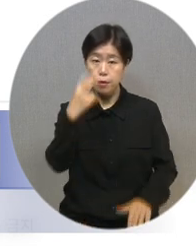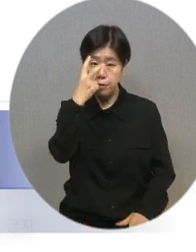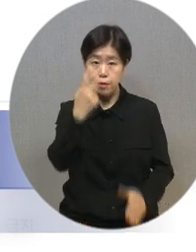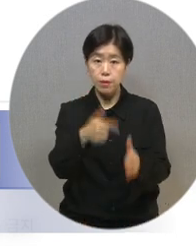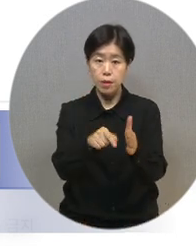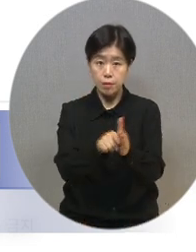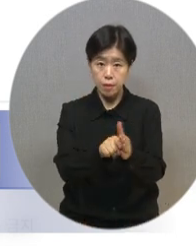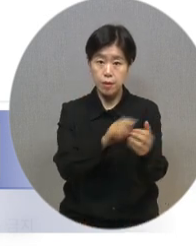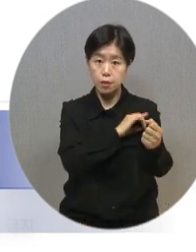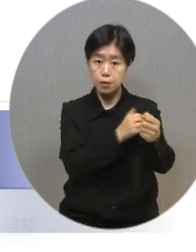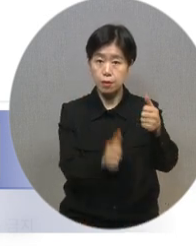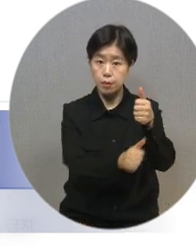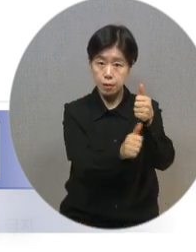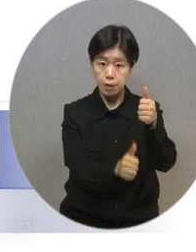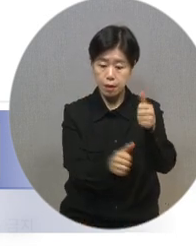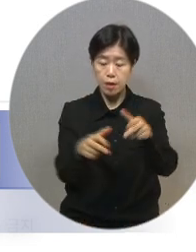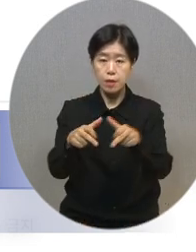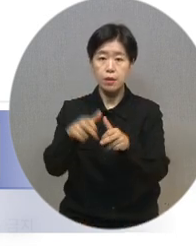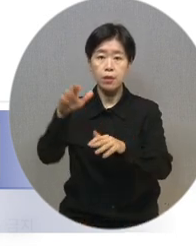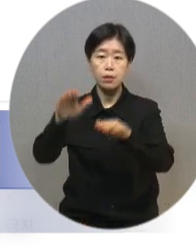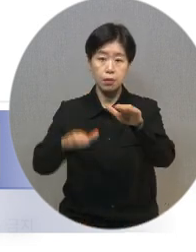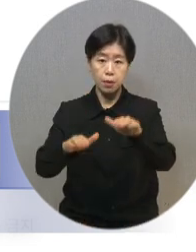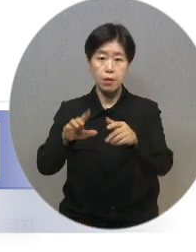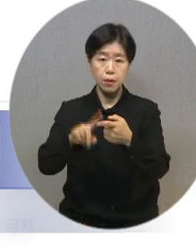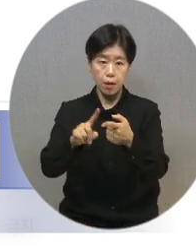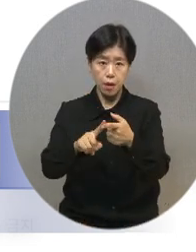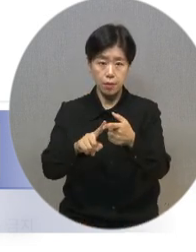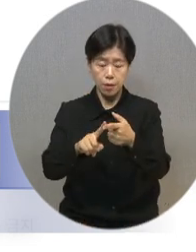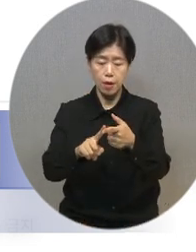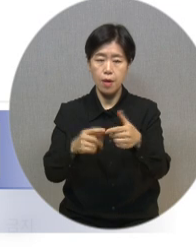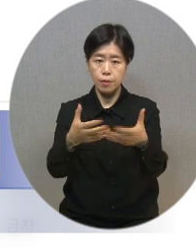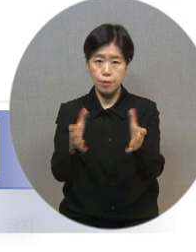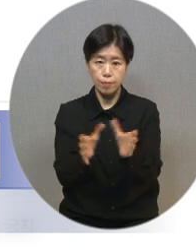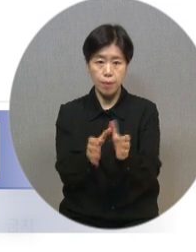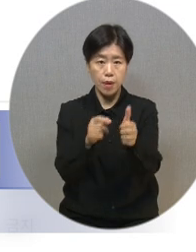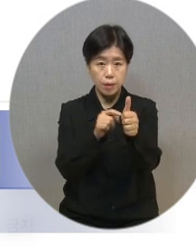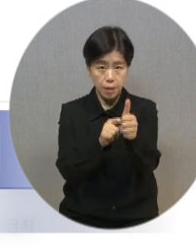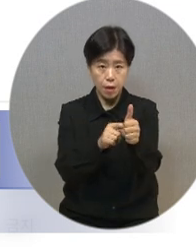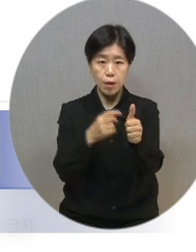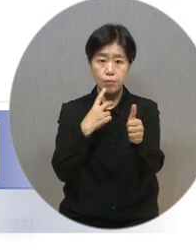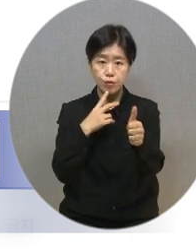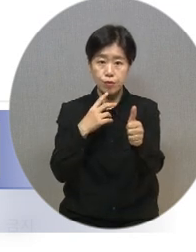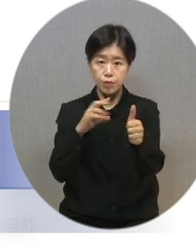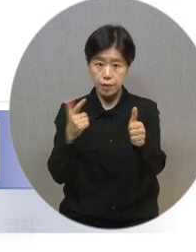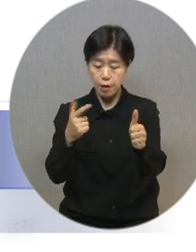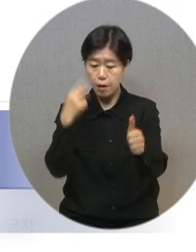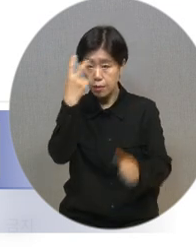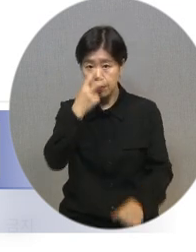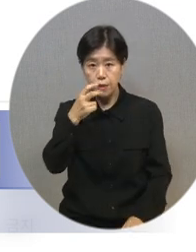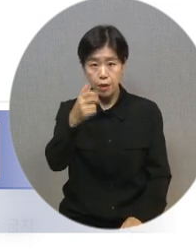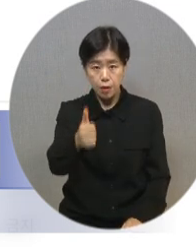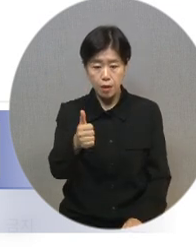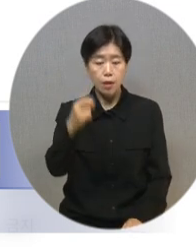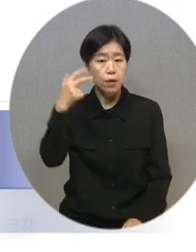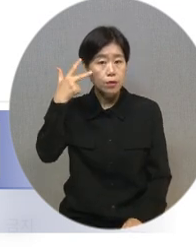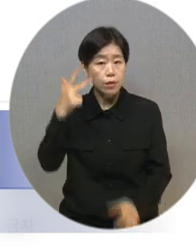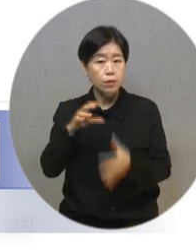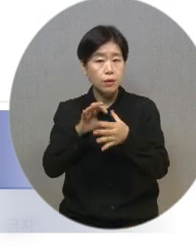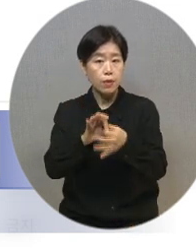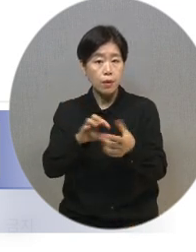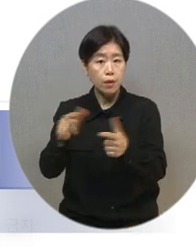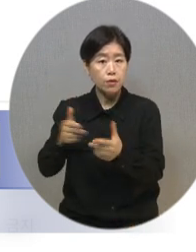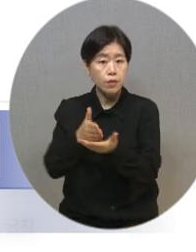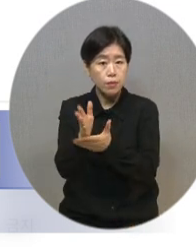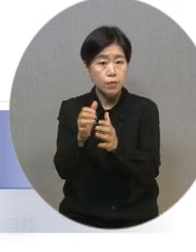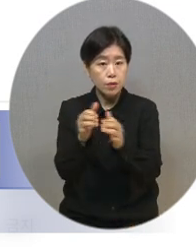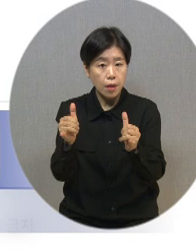인권위는 장애인 차별시정 위원회 위원장을 단장으로 인권위 조사관 정신장애 분야 전문가 법률가 등